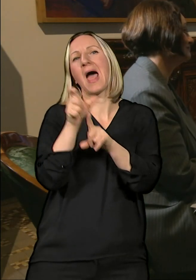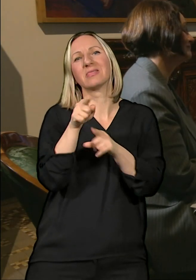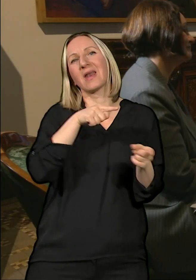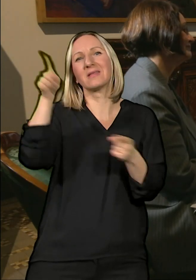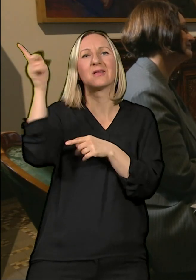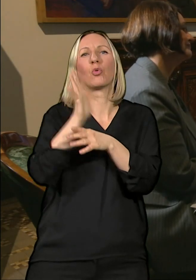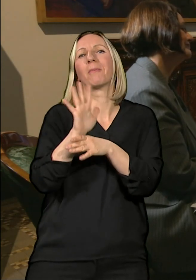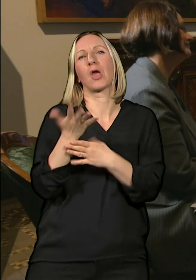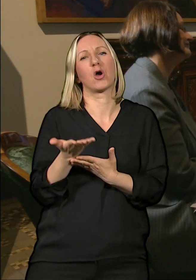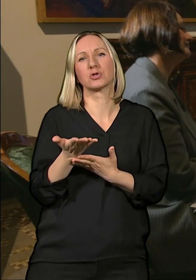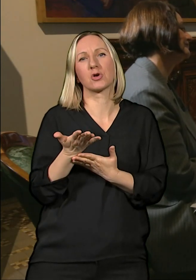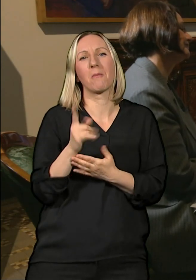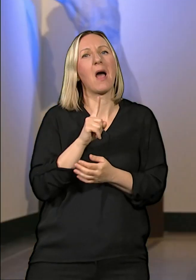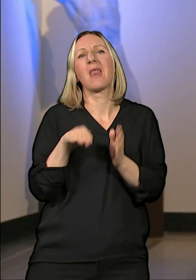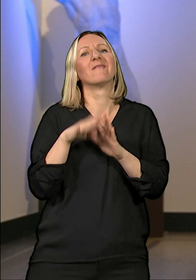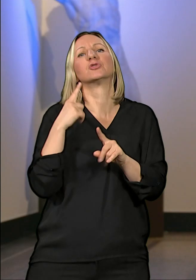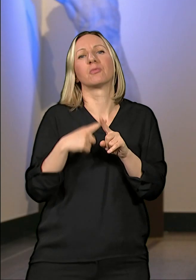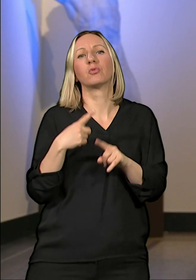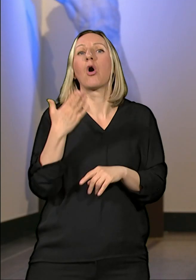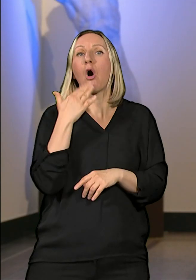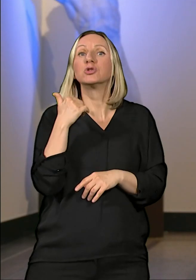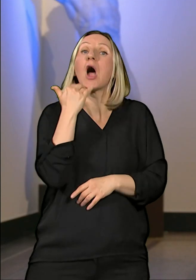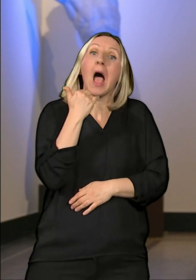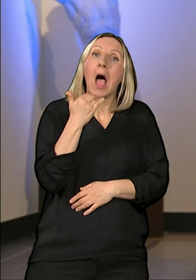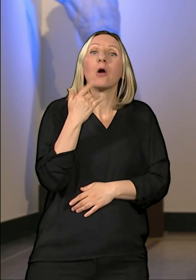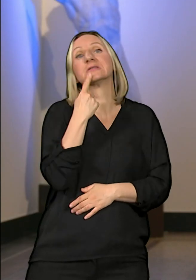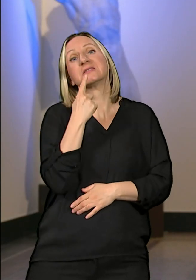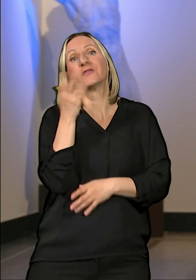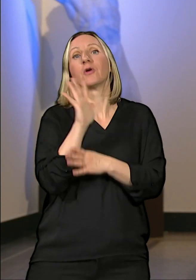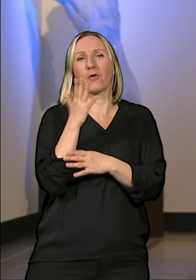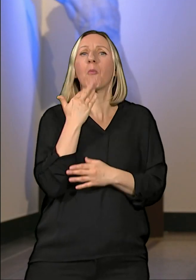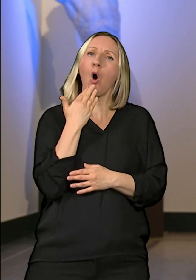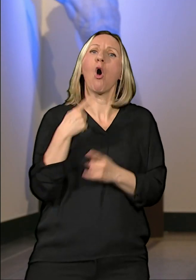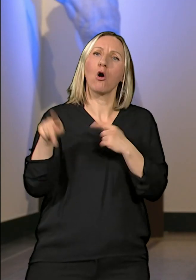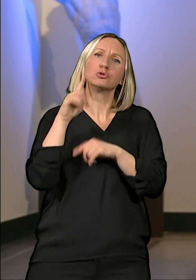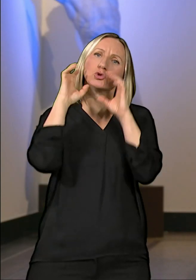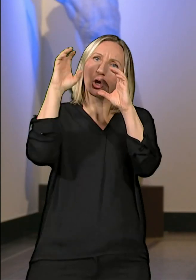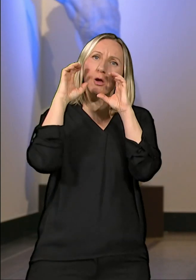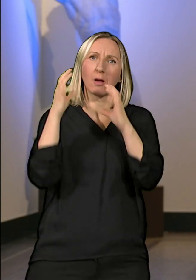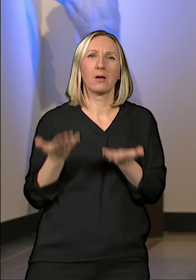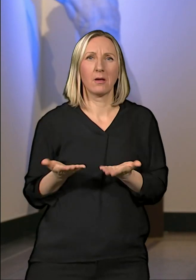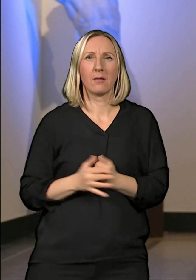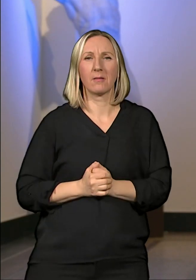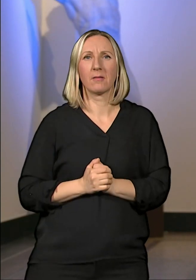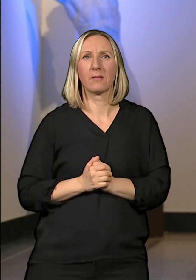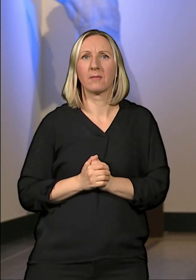bioskop, pogotovo ne više puta. Ona će da ide ako joj se film dopada. Tako da, eto, u tom smislu,